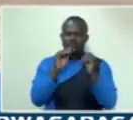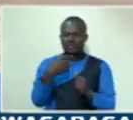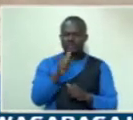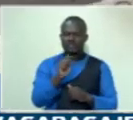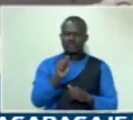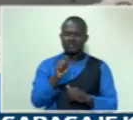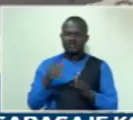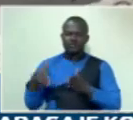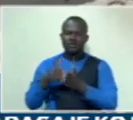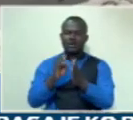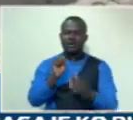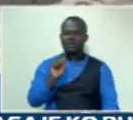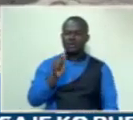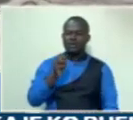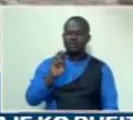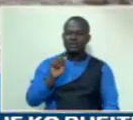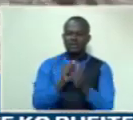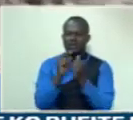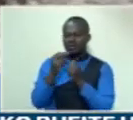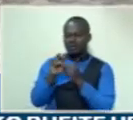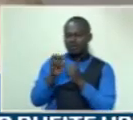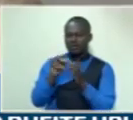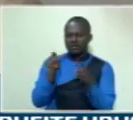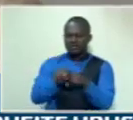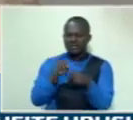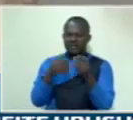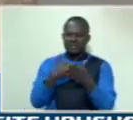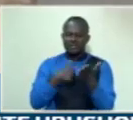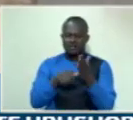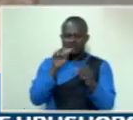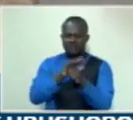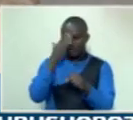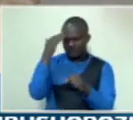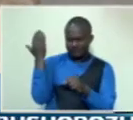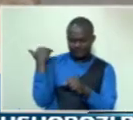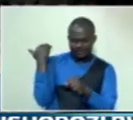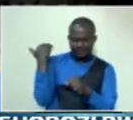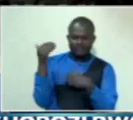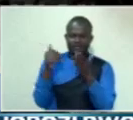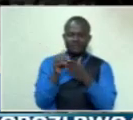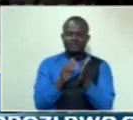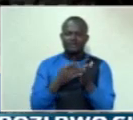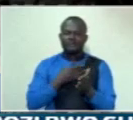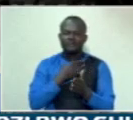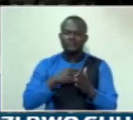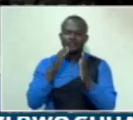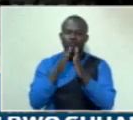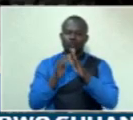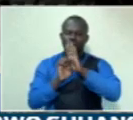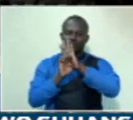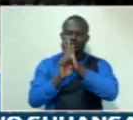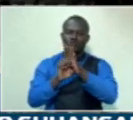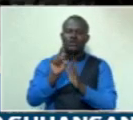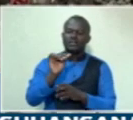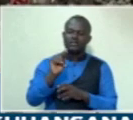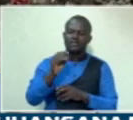Gatete n'umuhanda Mukamira Ngororero nawo washegishwe n'ibiza biheruka. Yasuye kandi n'umudugudu w'icyitegererezo wa